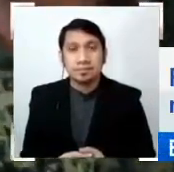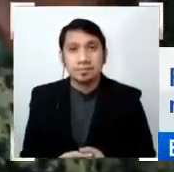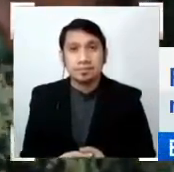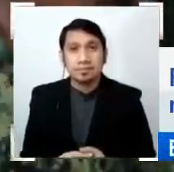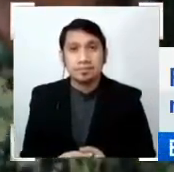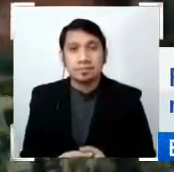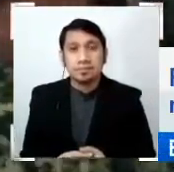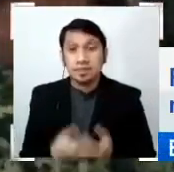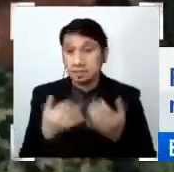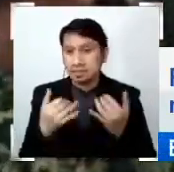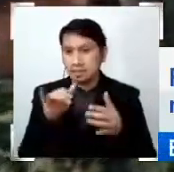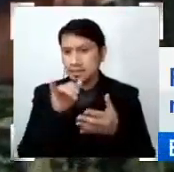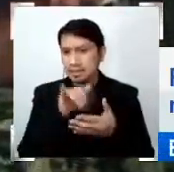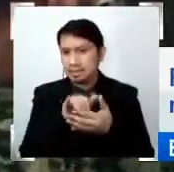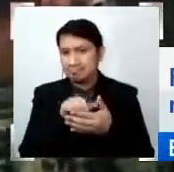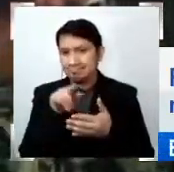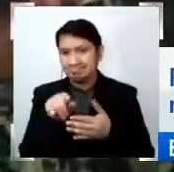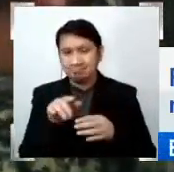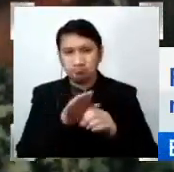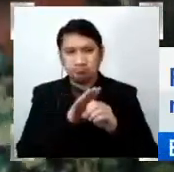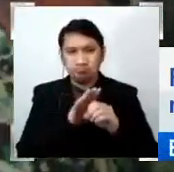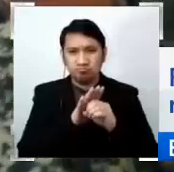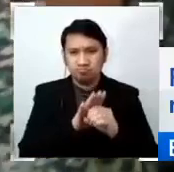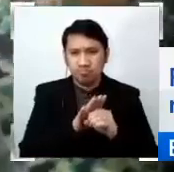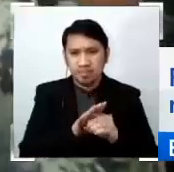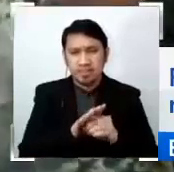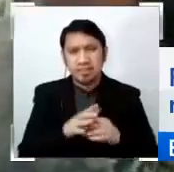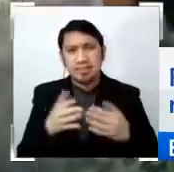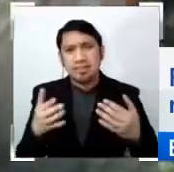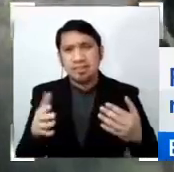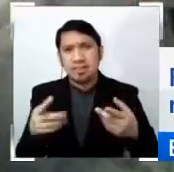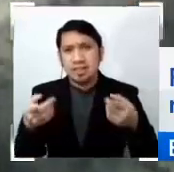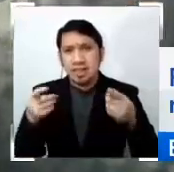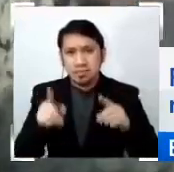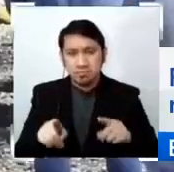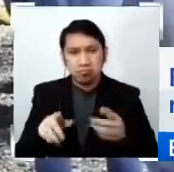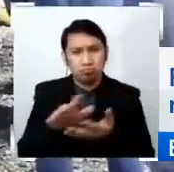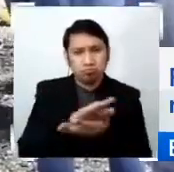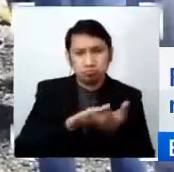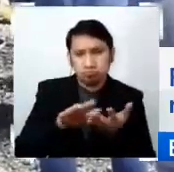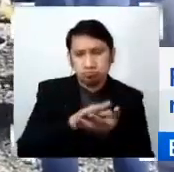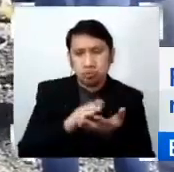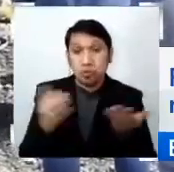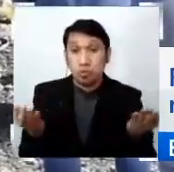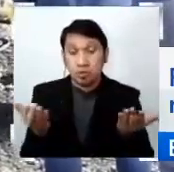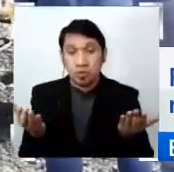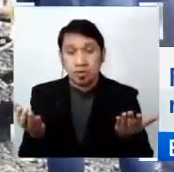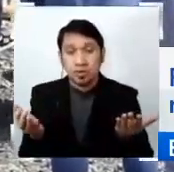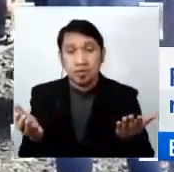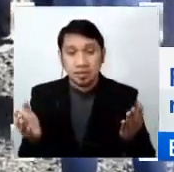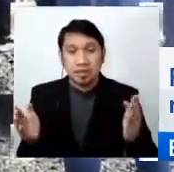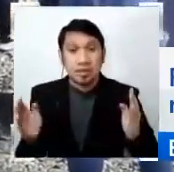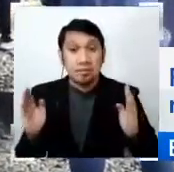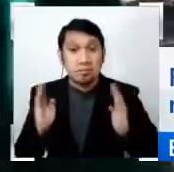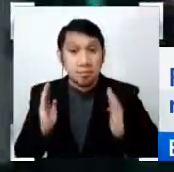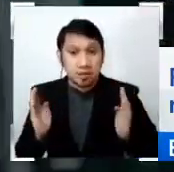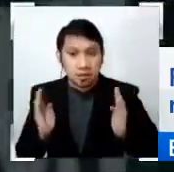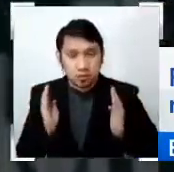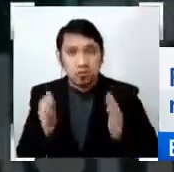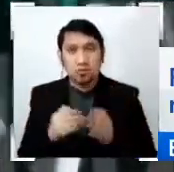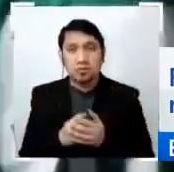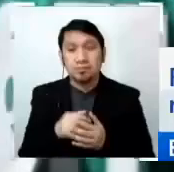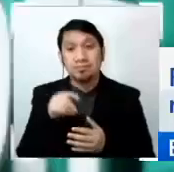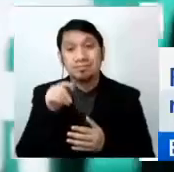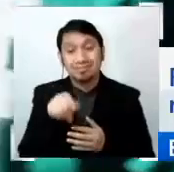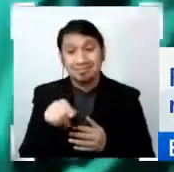Ganyan kataas ang tensyon sa Benguet Electric Cooperative o Beneco sa Baguio City kanina. Nagsidatingan kasi ang mga empleyado at member